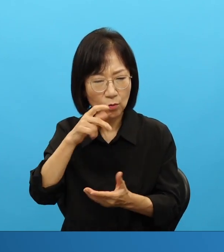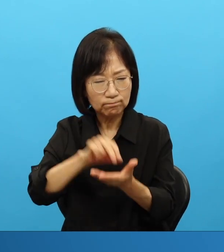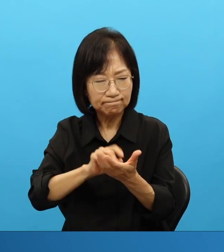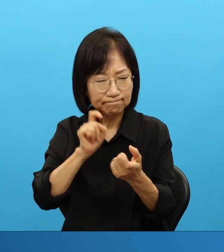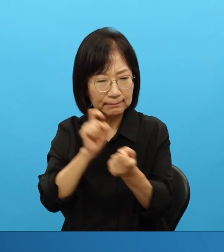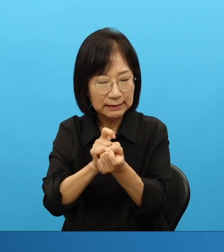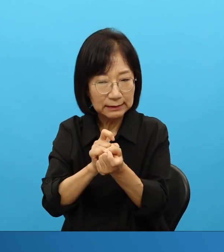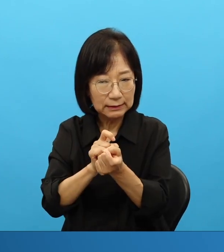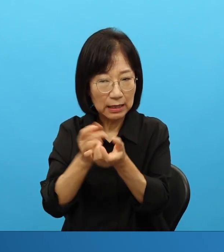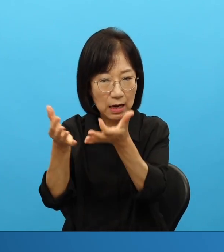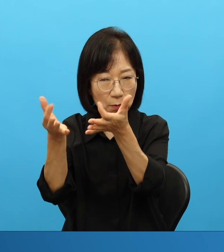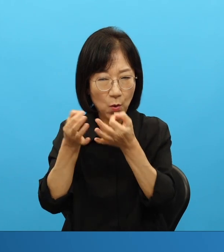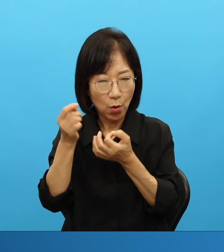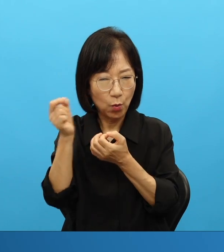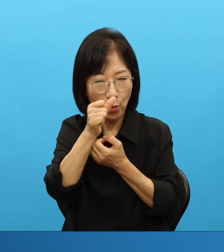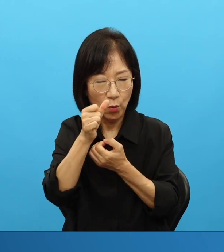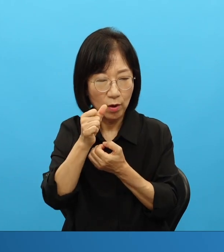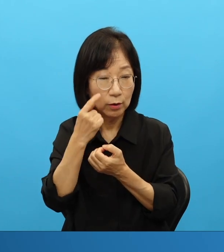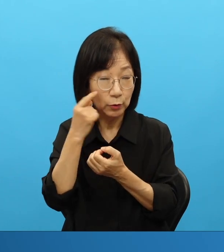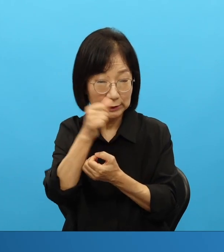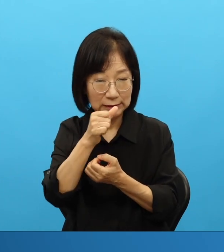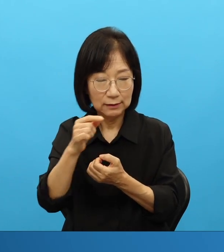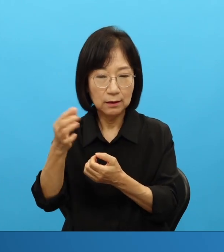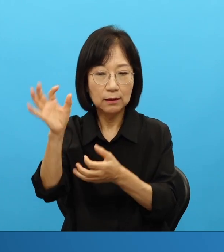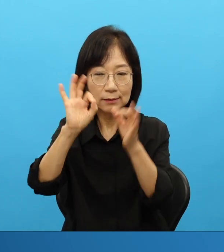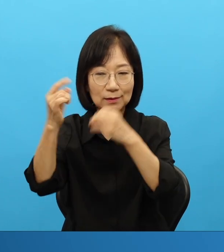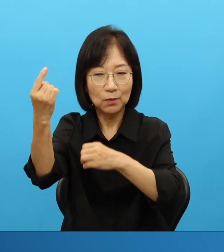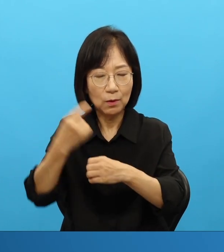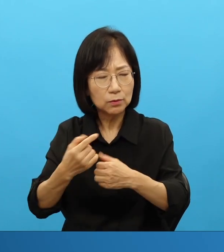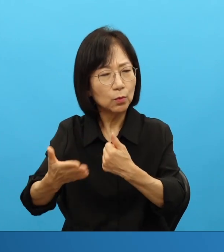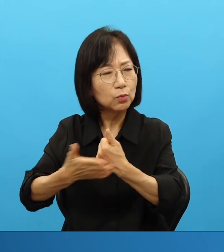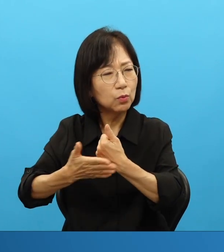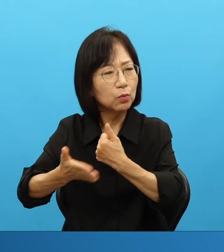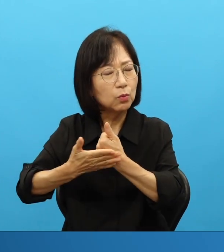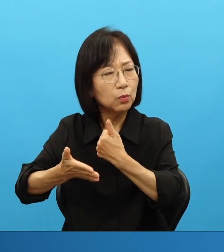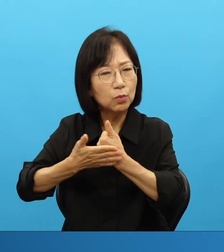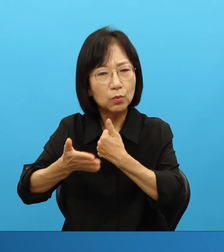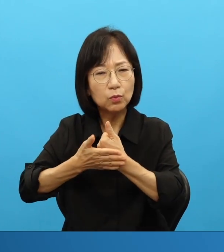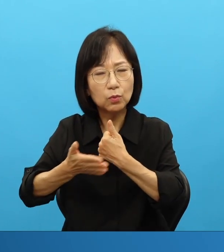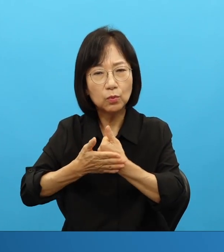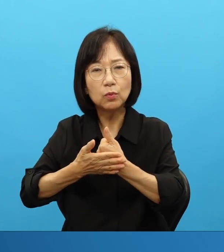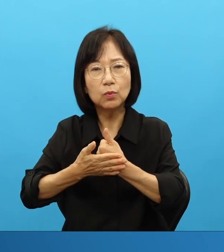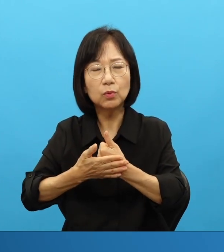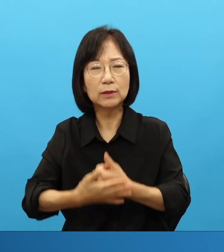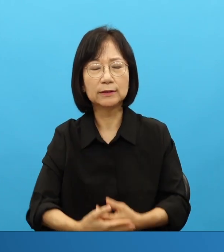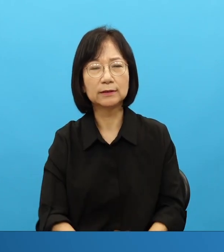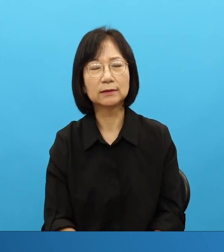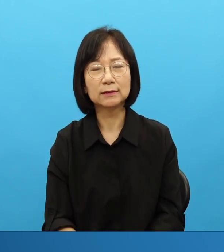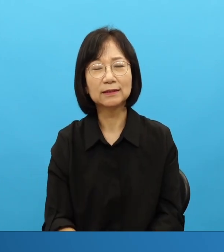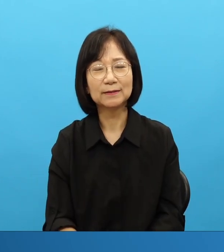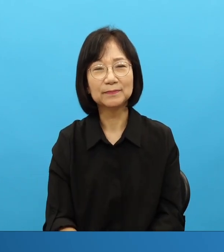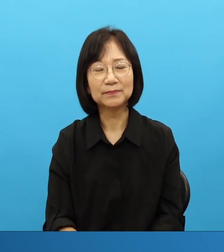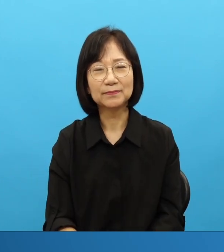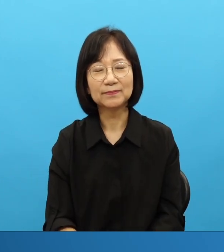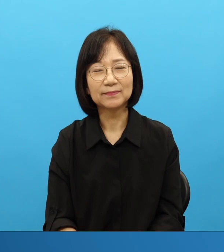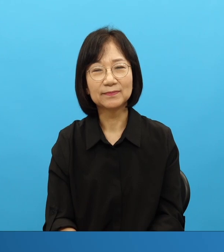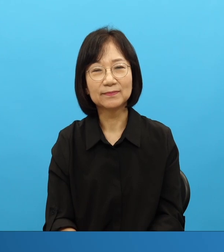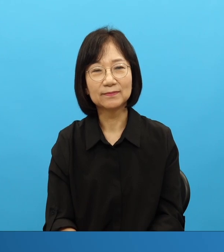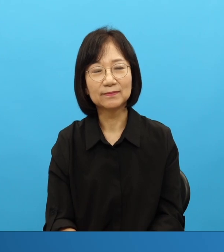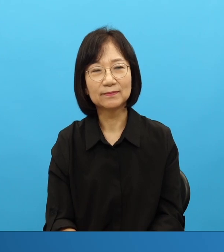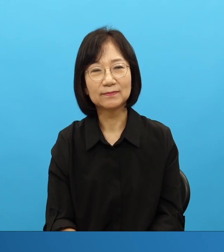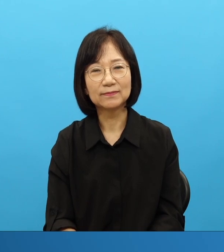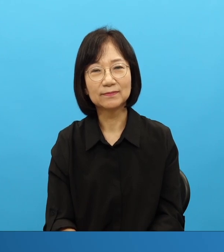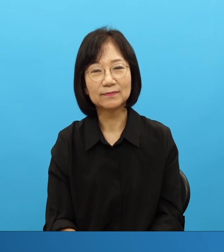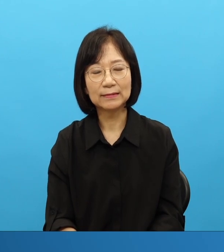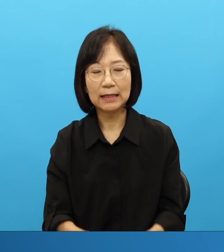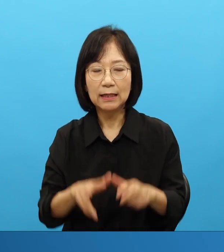well that my father had passed away when I was younger. And so whenever things were very difficult, whenever it was a very important moment for me, they would come and provide support. 근데